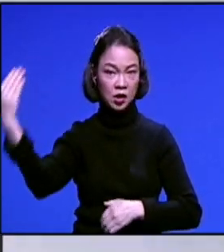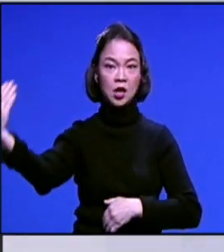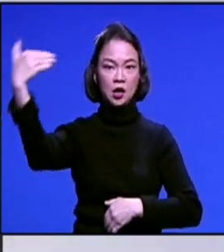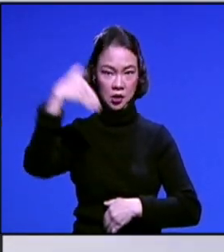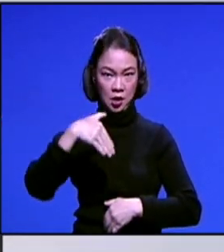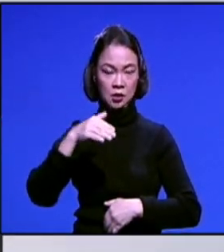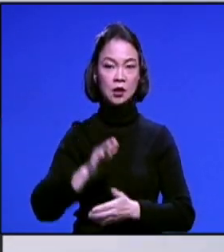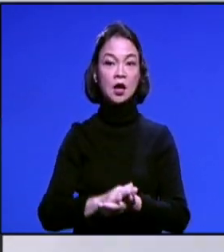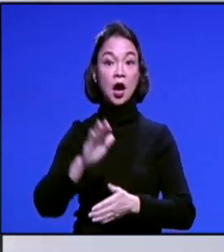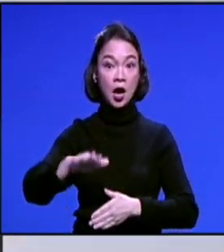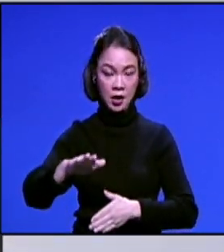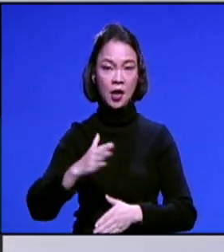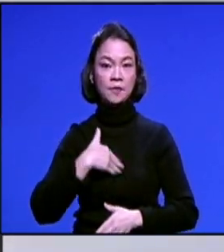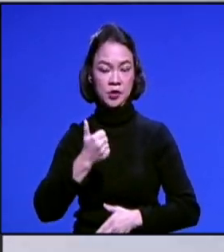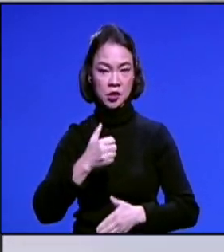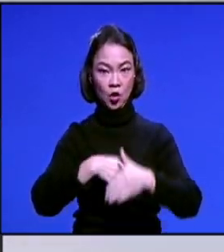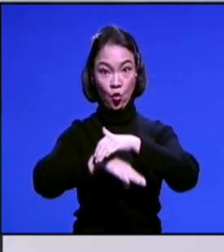bisa dikeluarkan.